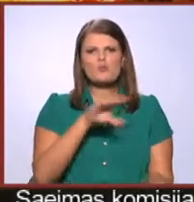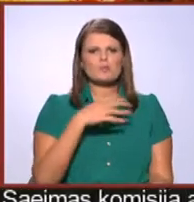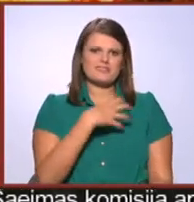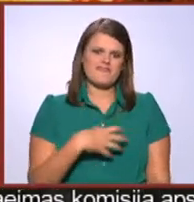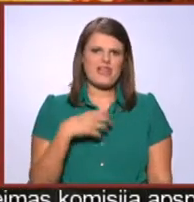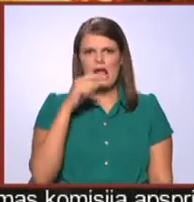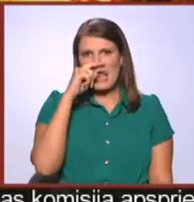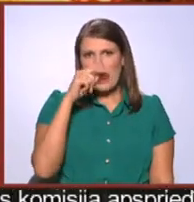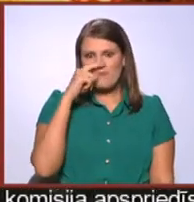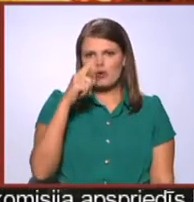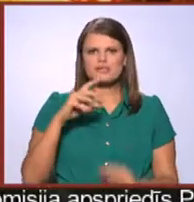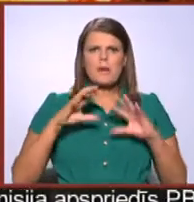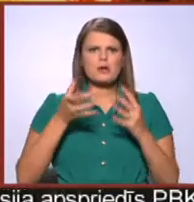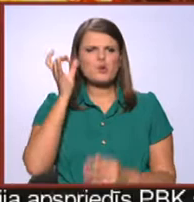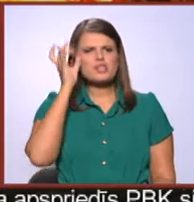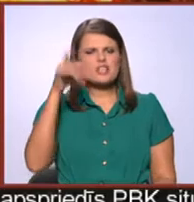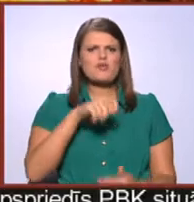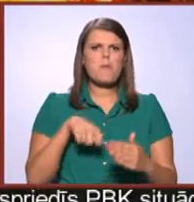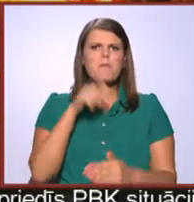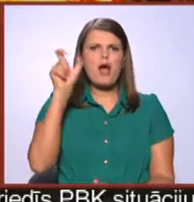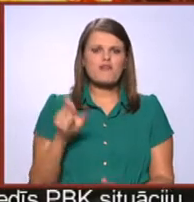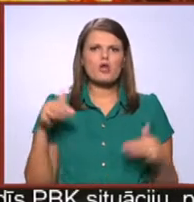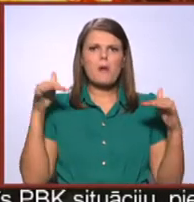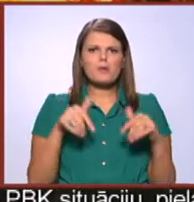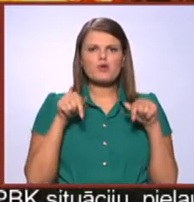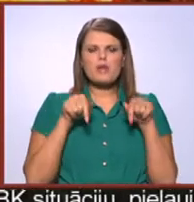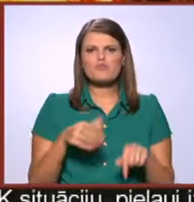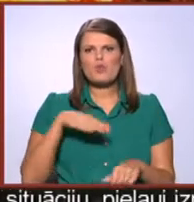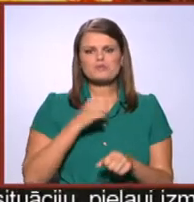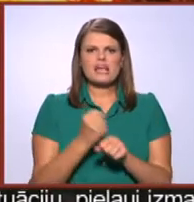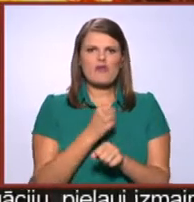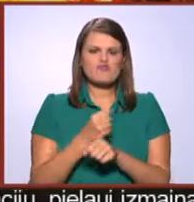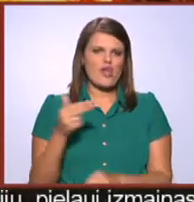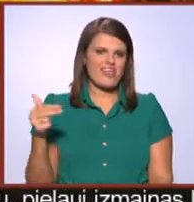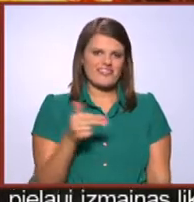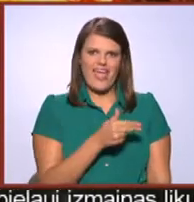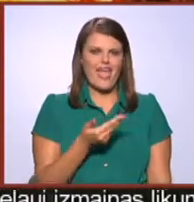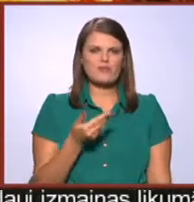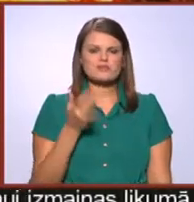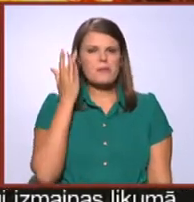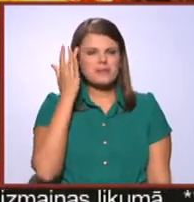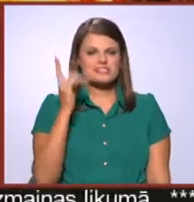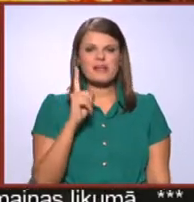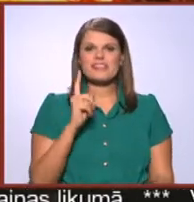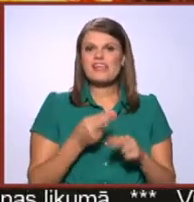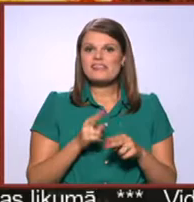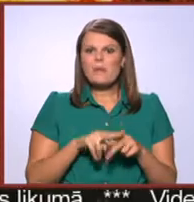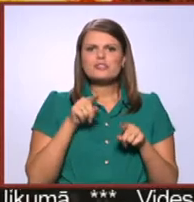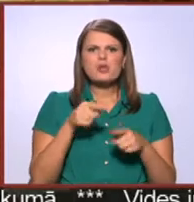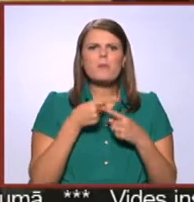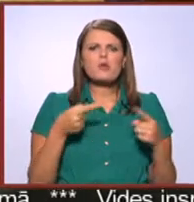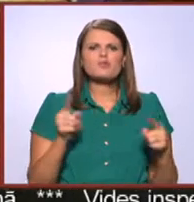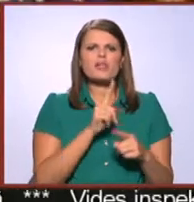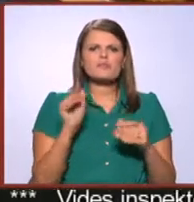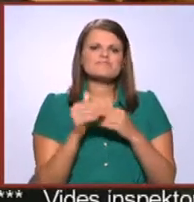jālepojās. Pasaules slavens šefpārs no Anglijas brauc tikai gatavot nēģus pie mums. Un līdz ar to tad principā tikai tāpēc, ka tam visiem produktiem ir